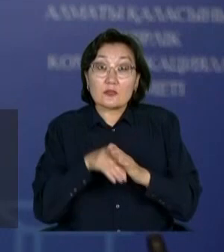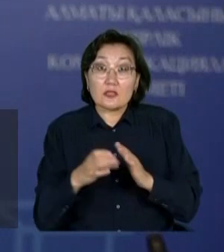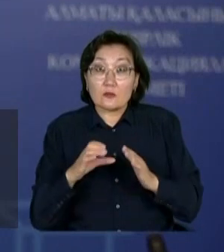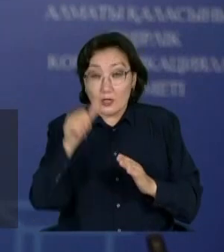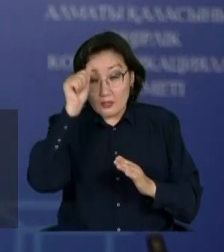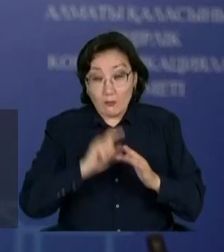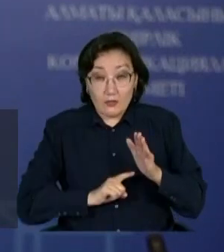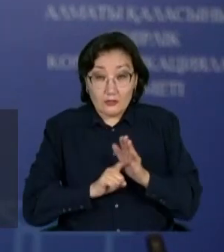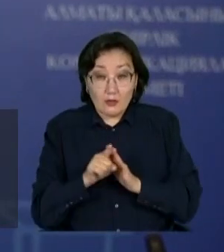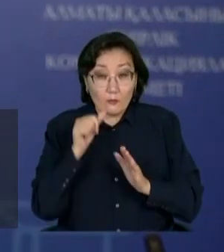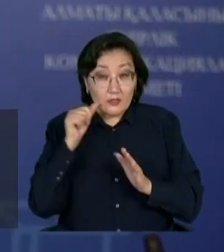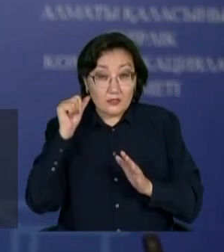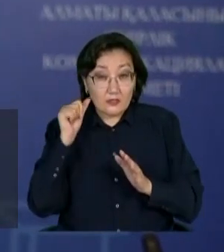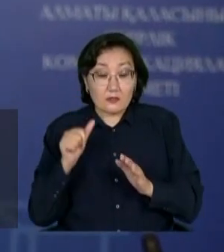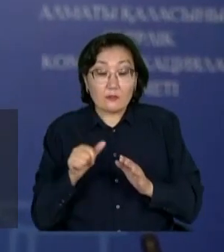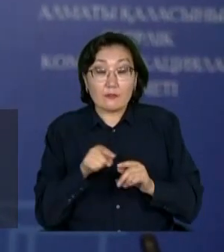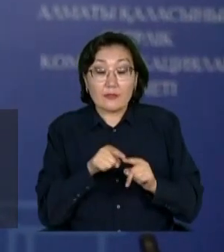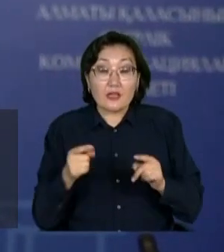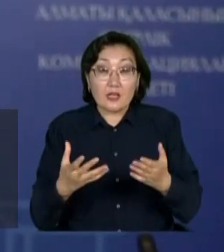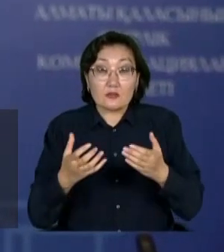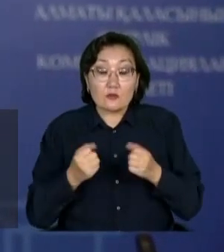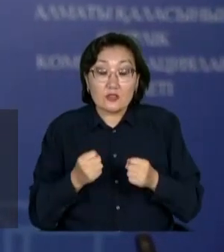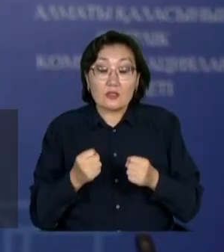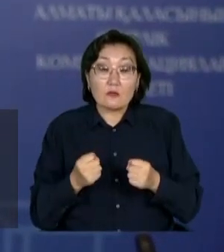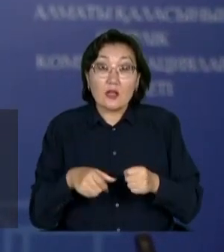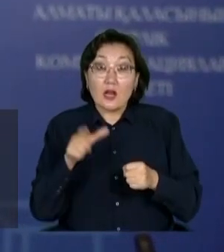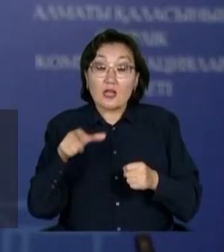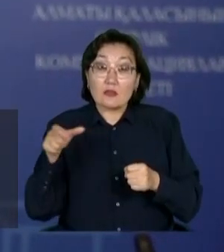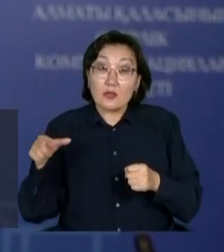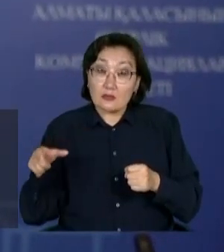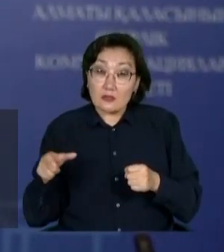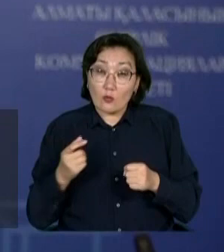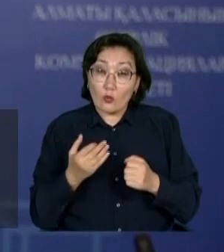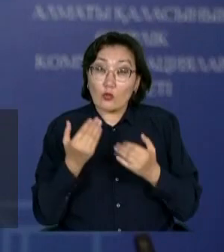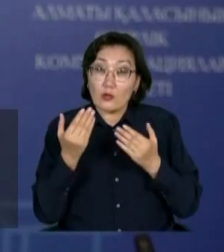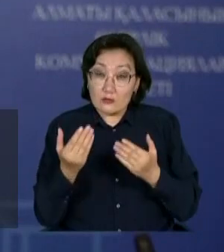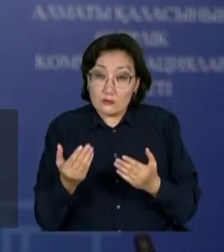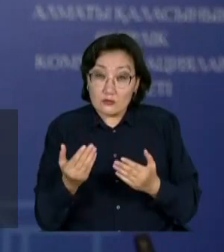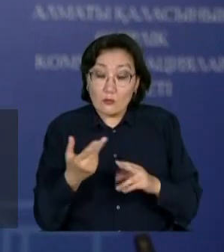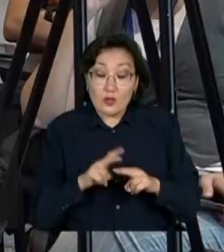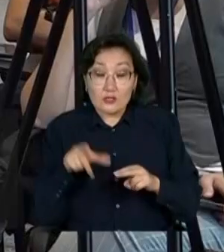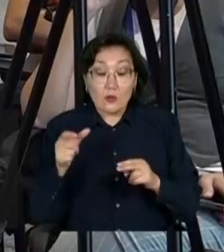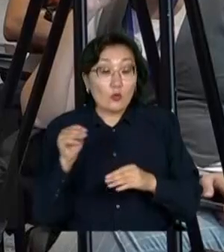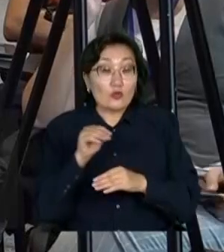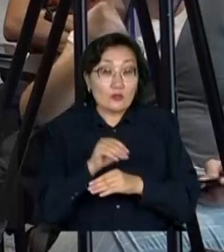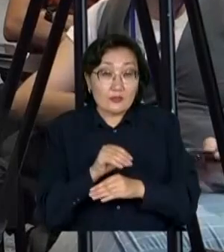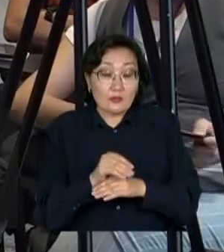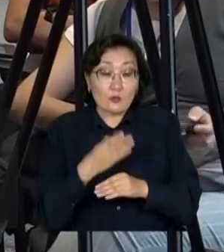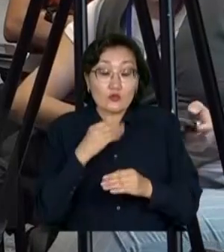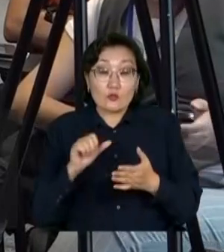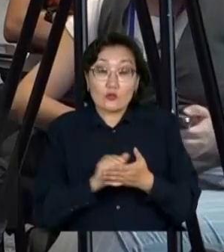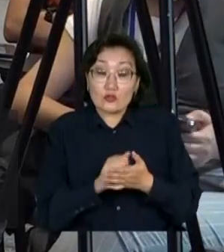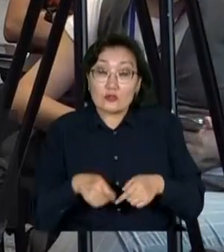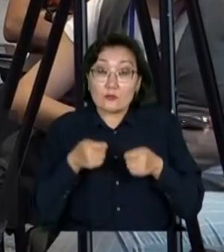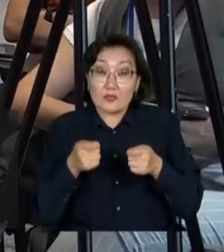бастап, былтырдан бері алып жатқан, өтемақыны алып жатқан азаматтар, оларға қосымша жаңағы өзінің құжаттарын